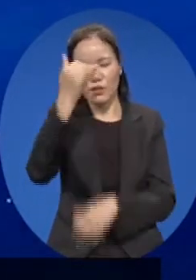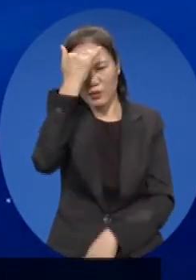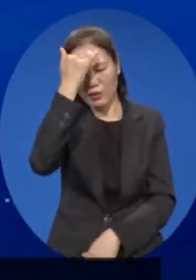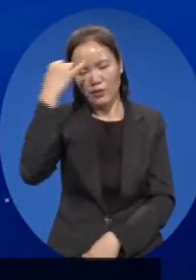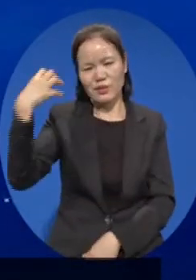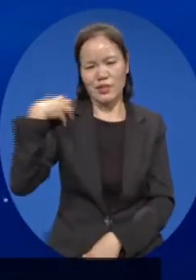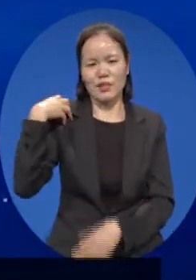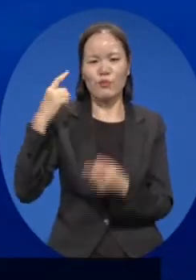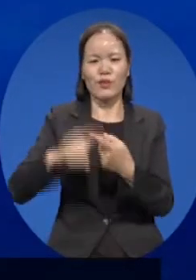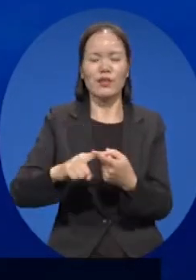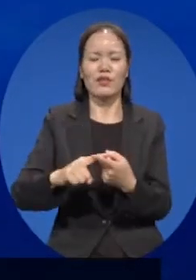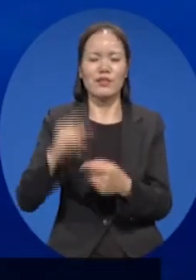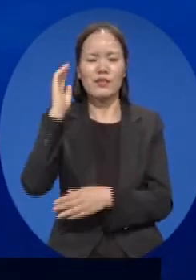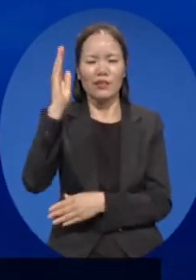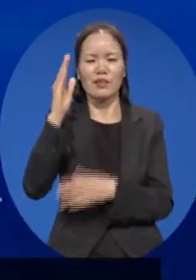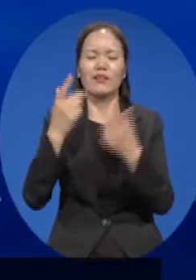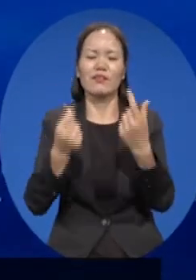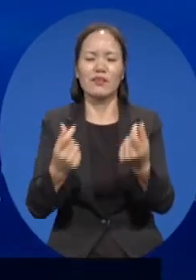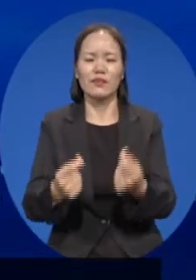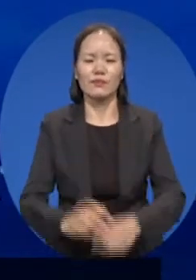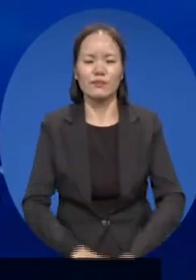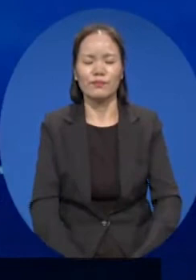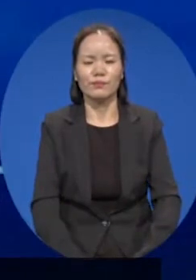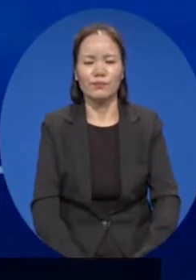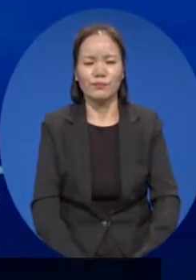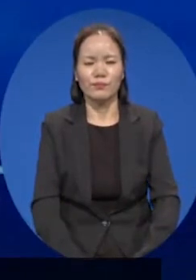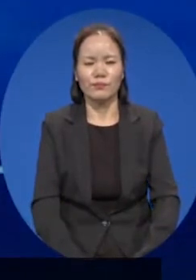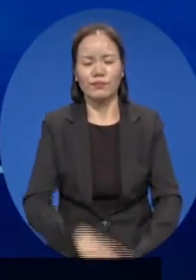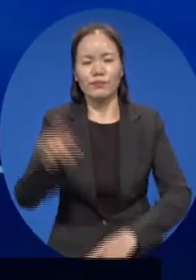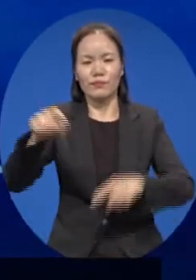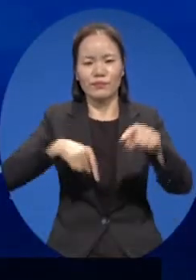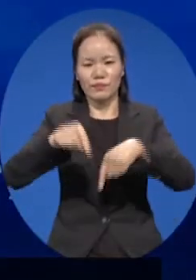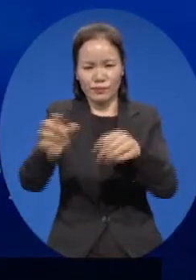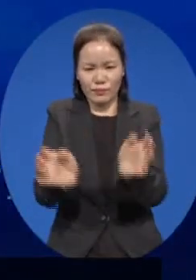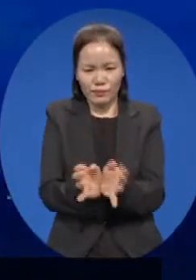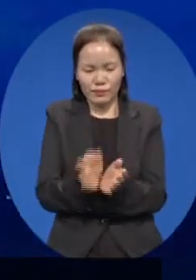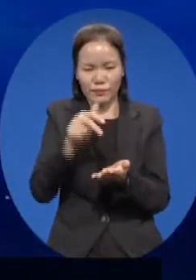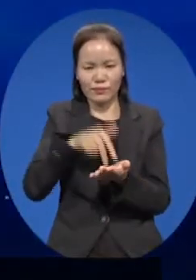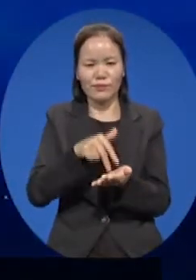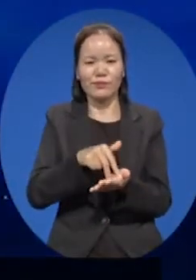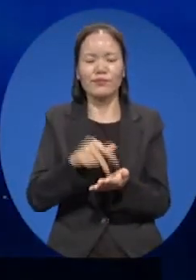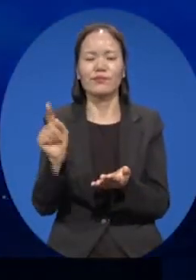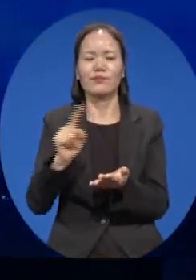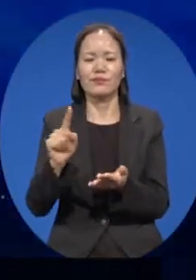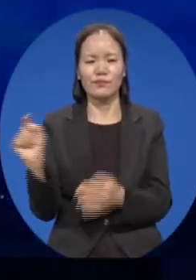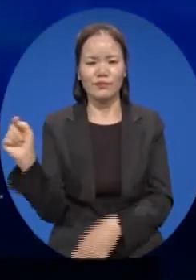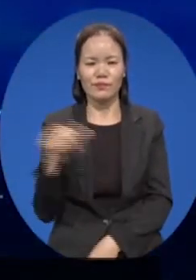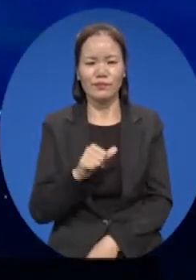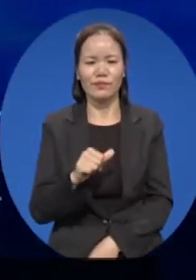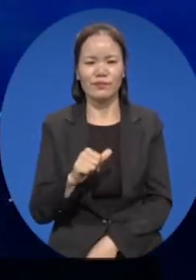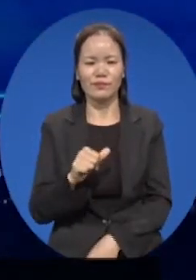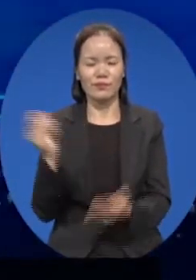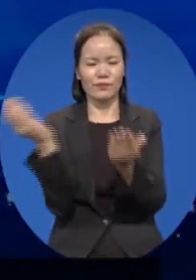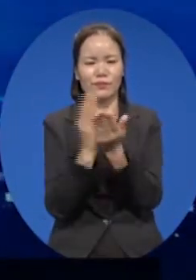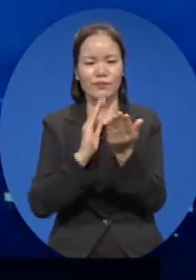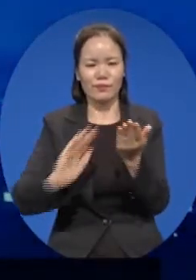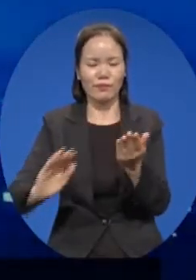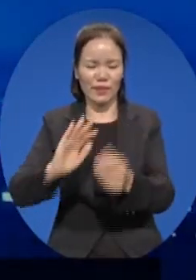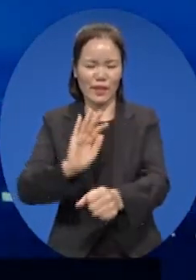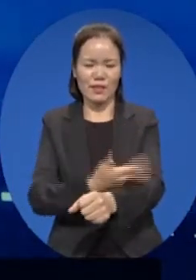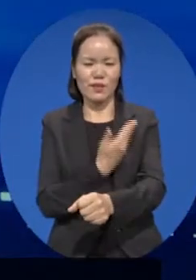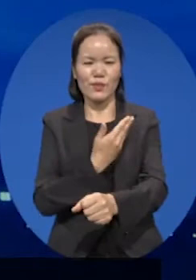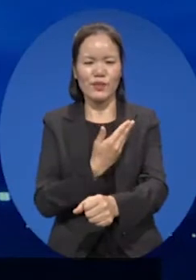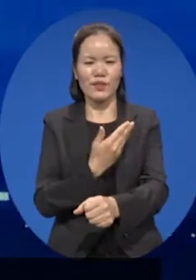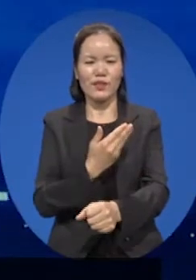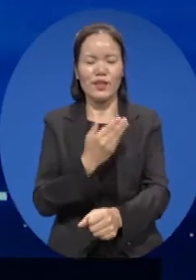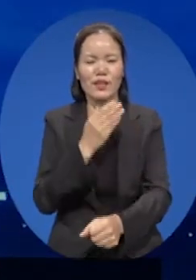얘기할 수밖에 없다라고 앞서도 지적을 해주셨는데 이 정치권에서는 굉장히 좀 빠르게 부적절하다라는